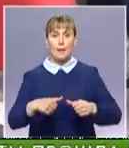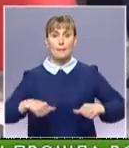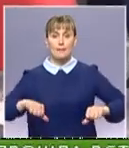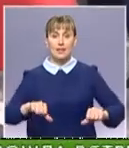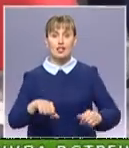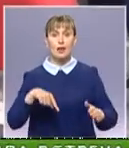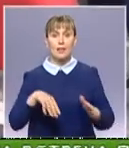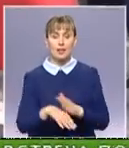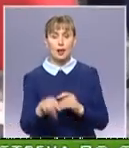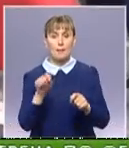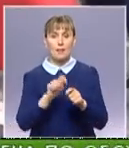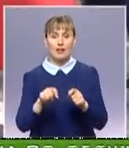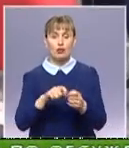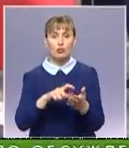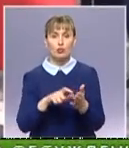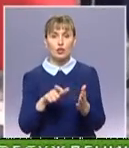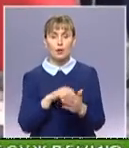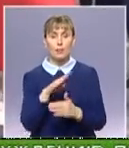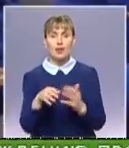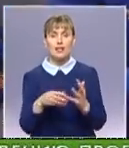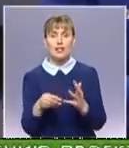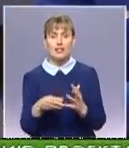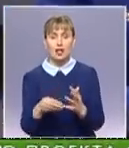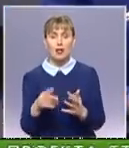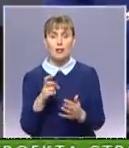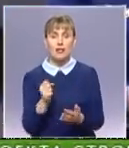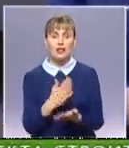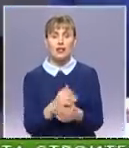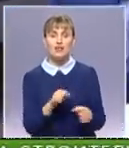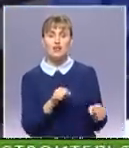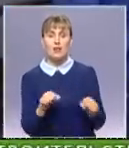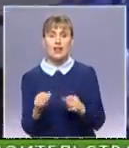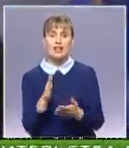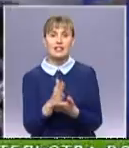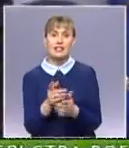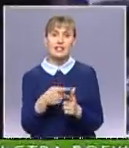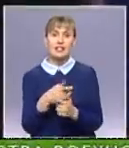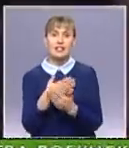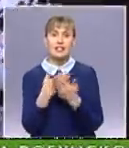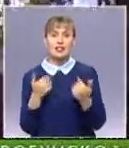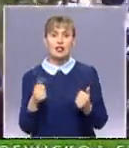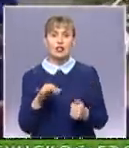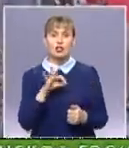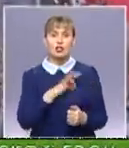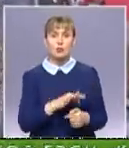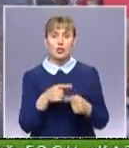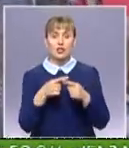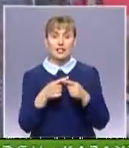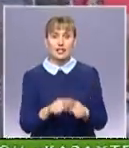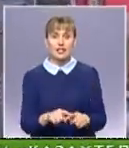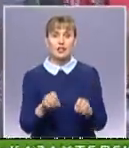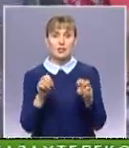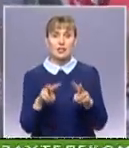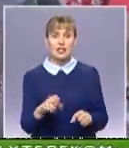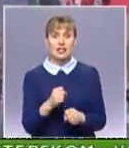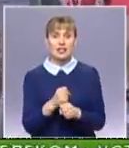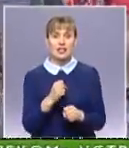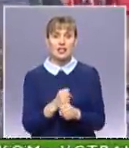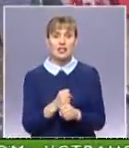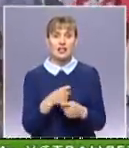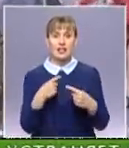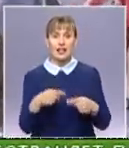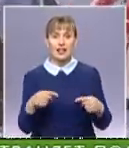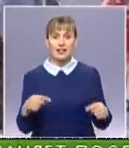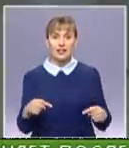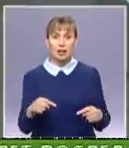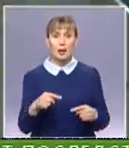метрополитена проверила участки путей и подземки на наличие вибраций при прохождении вагонов. С использованием техники специалисты сделали замеры уровня